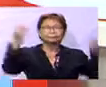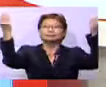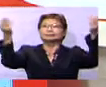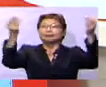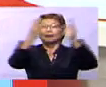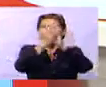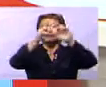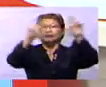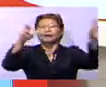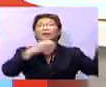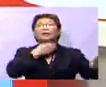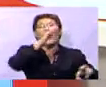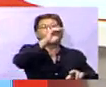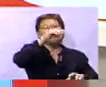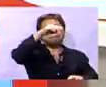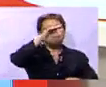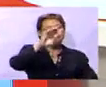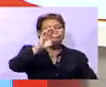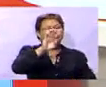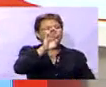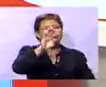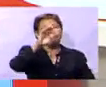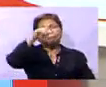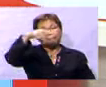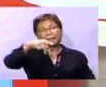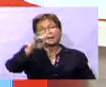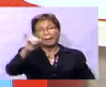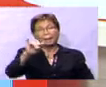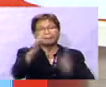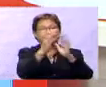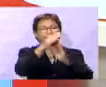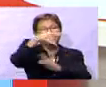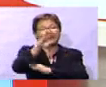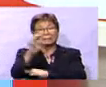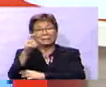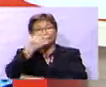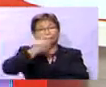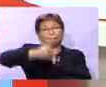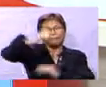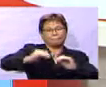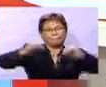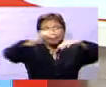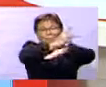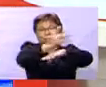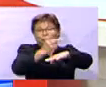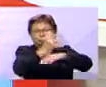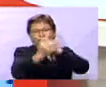Majlis Bandara Ipoh MBI diiktiraf sebagai pihak berkuasa tempatan PBT terbaik peringkat